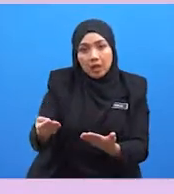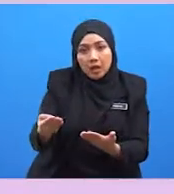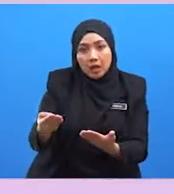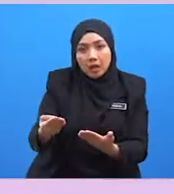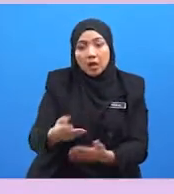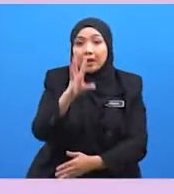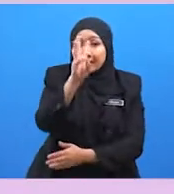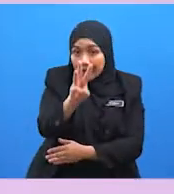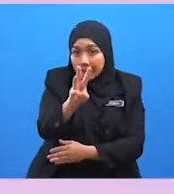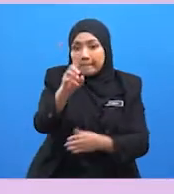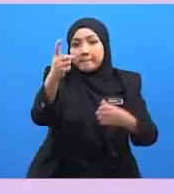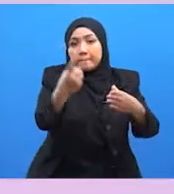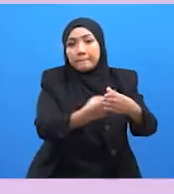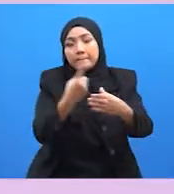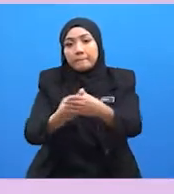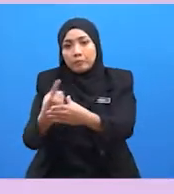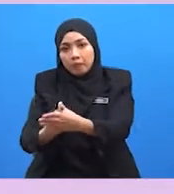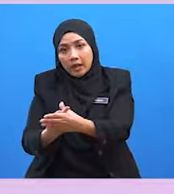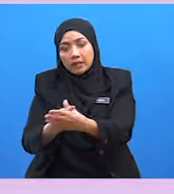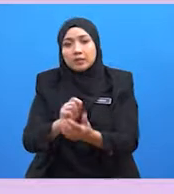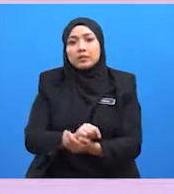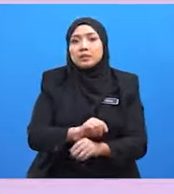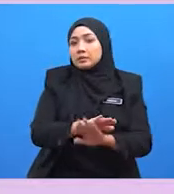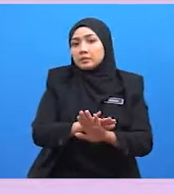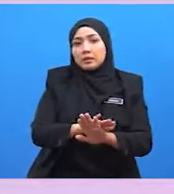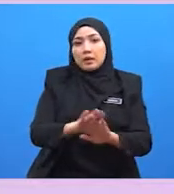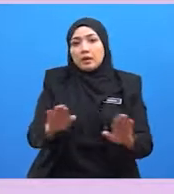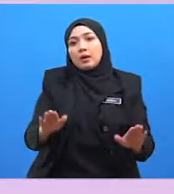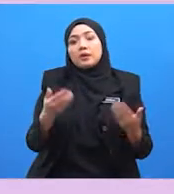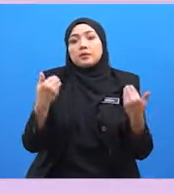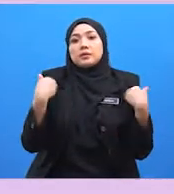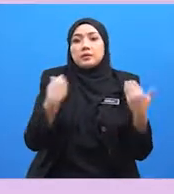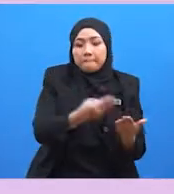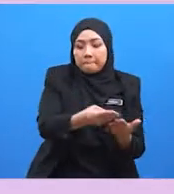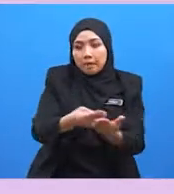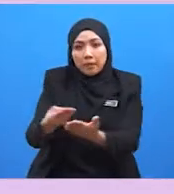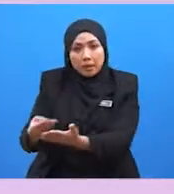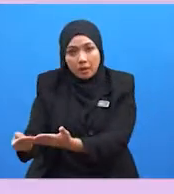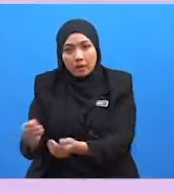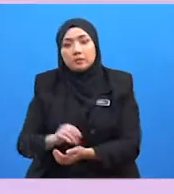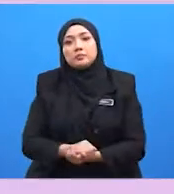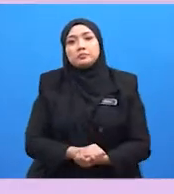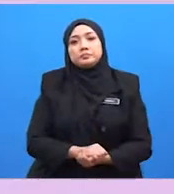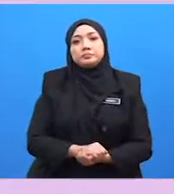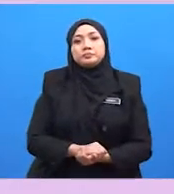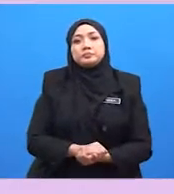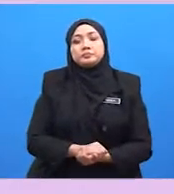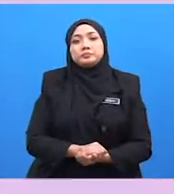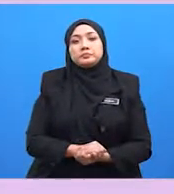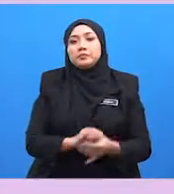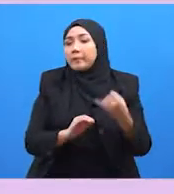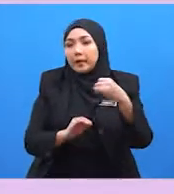PKS dan individu. Contohnya, individu tidak perlu membayar